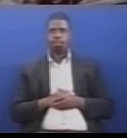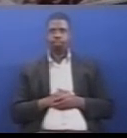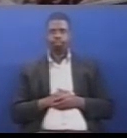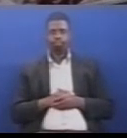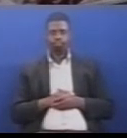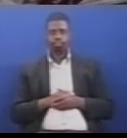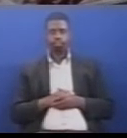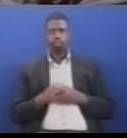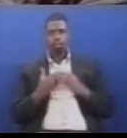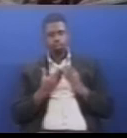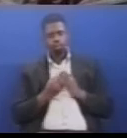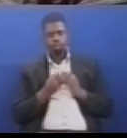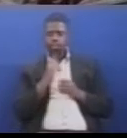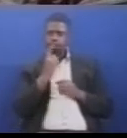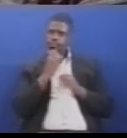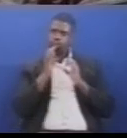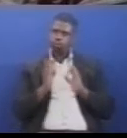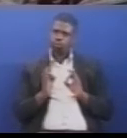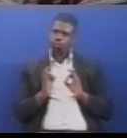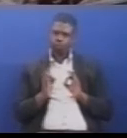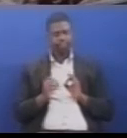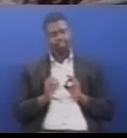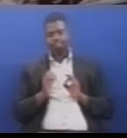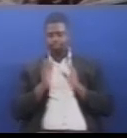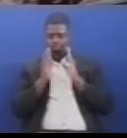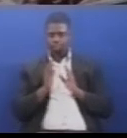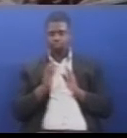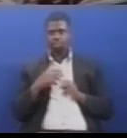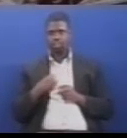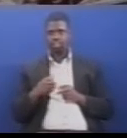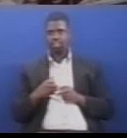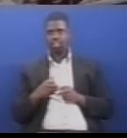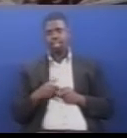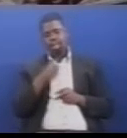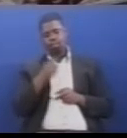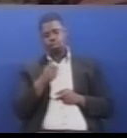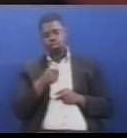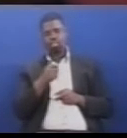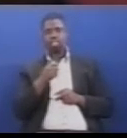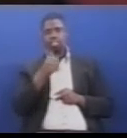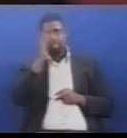na majibu mazuri ya mheshimiwa waziri, napenda kuipongeza serikali yangu ya Chama cha Mapinduzi